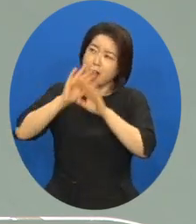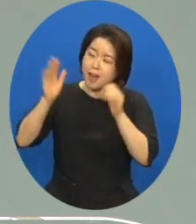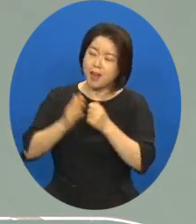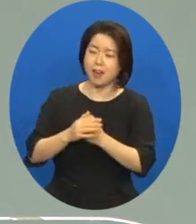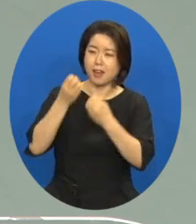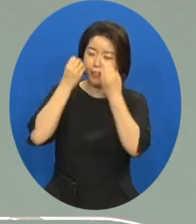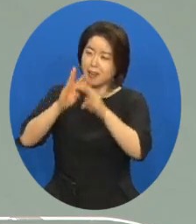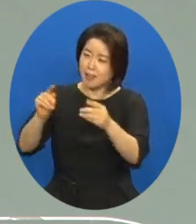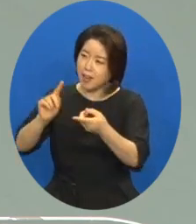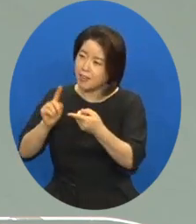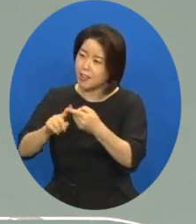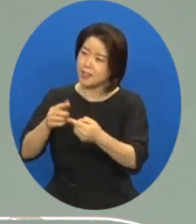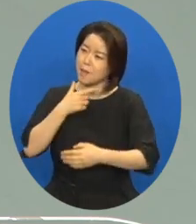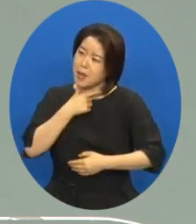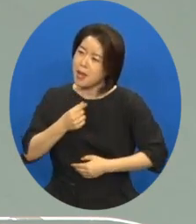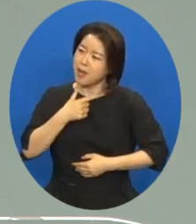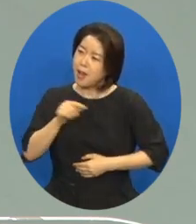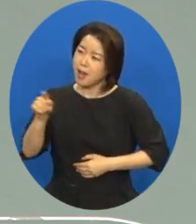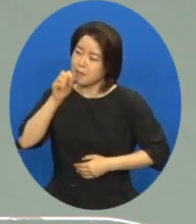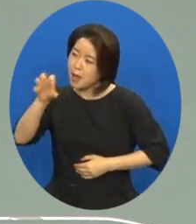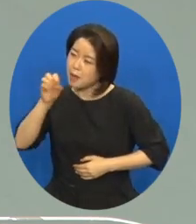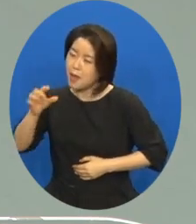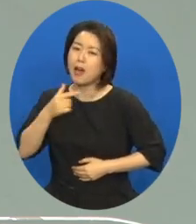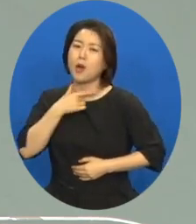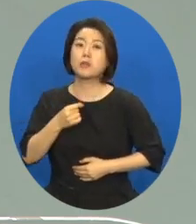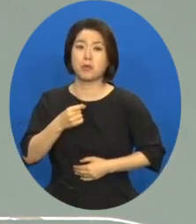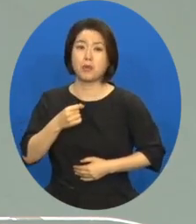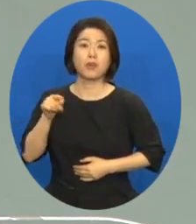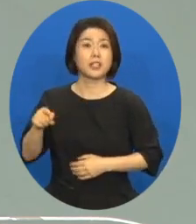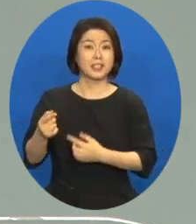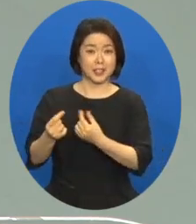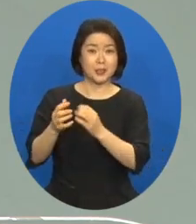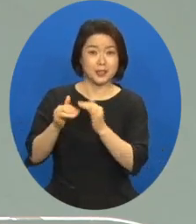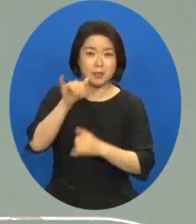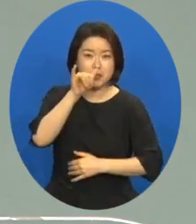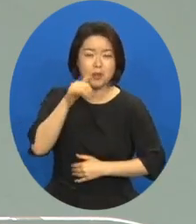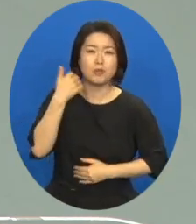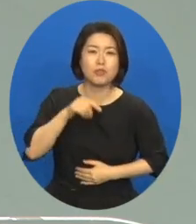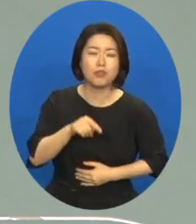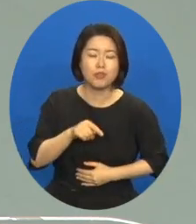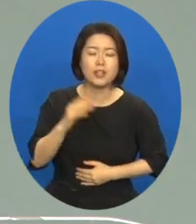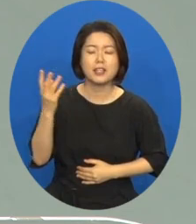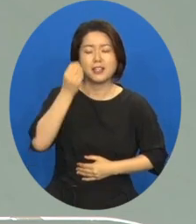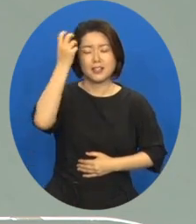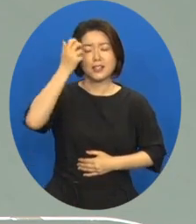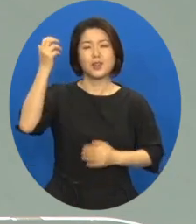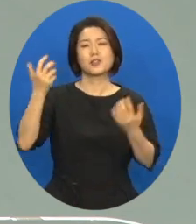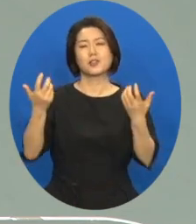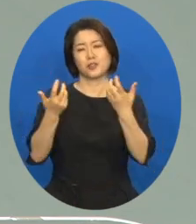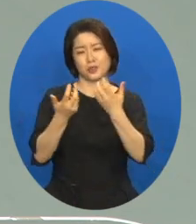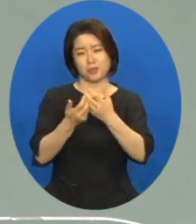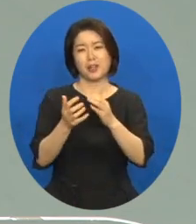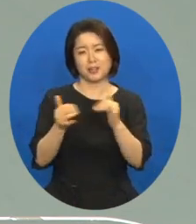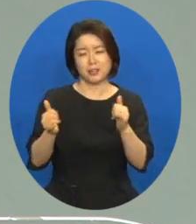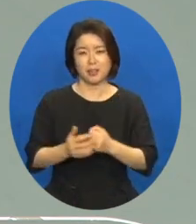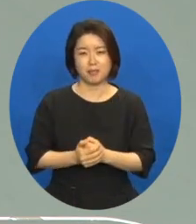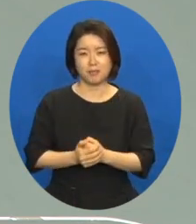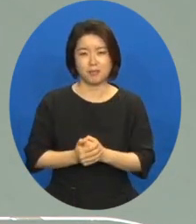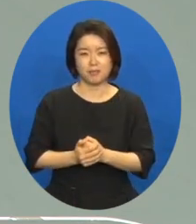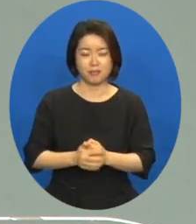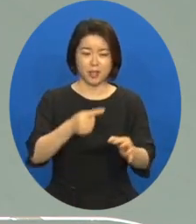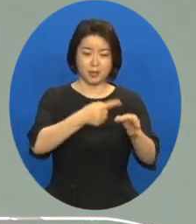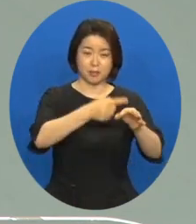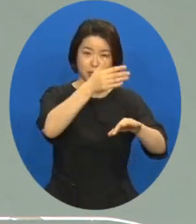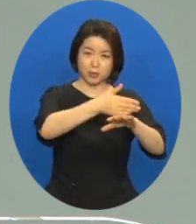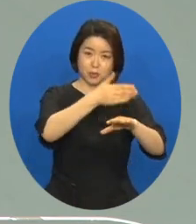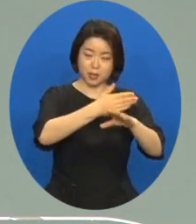이야기하고 그런 사람이 있는 거예요. 성령에 충만한 사람이에요. 맥주 감사 주일에 하나님이